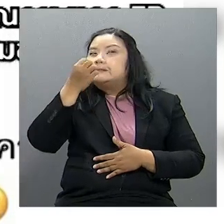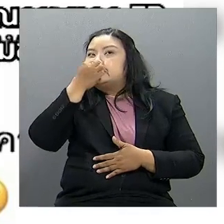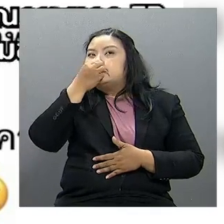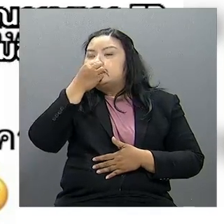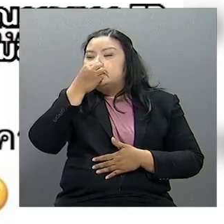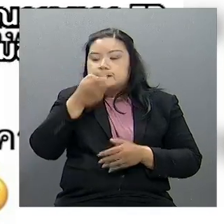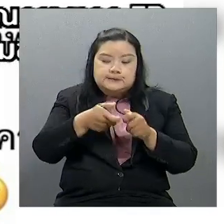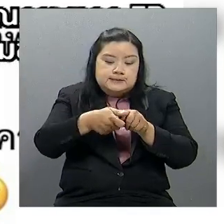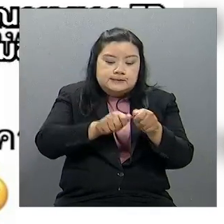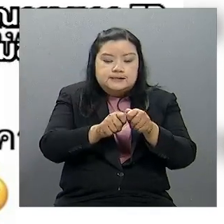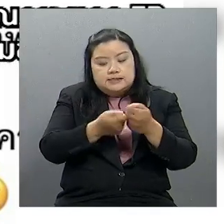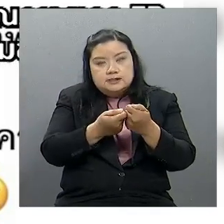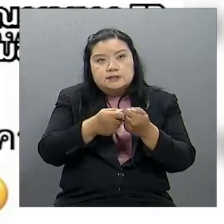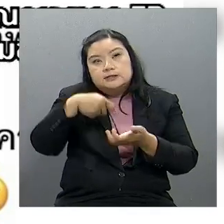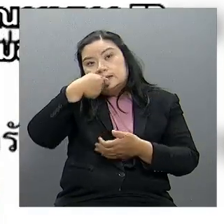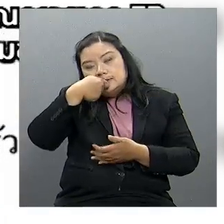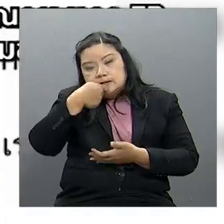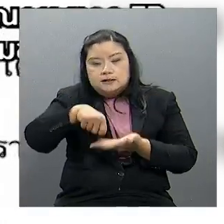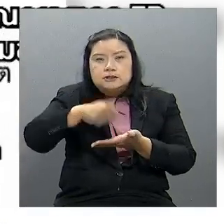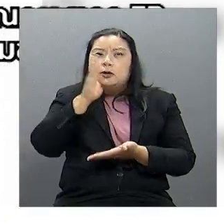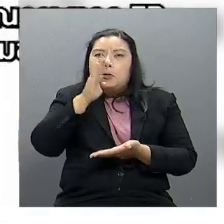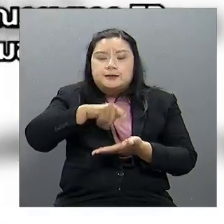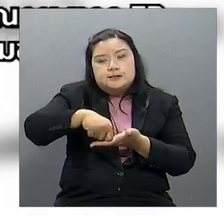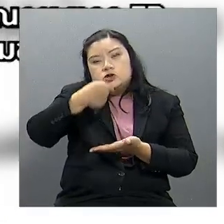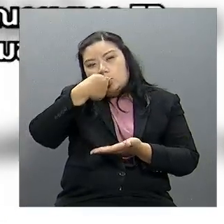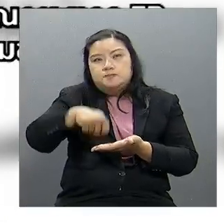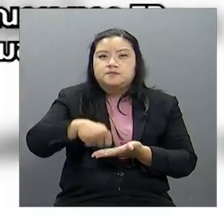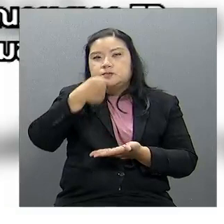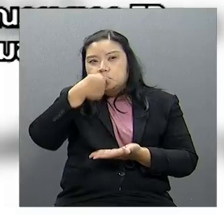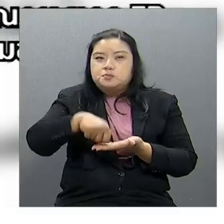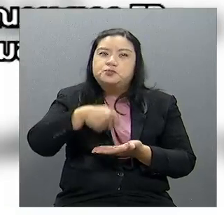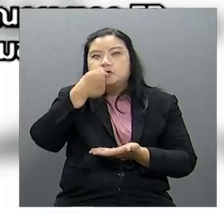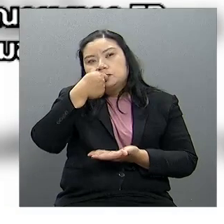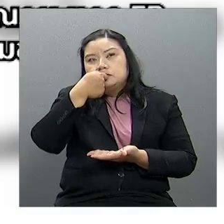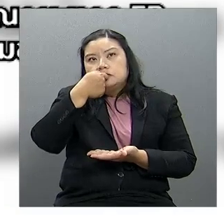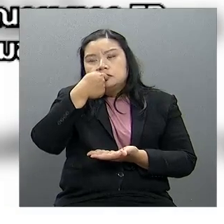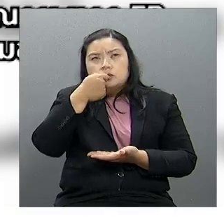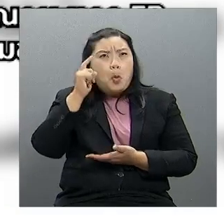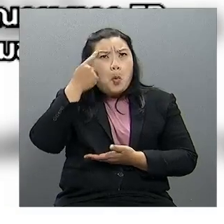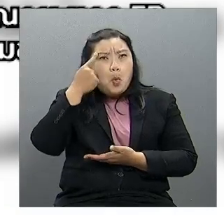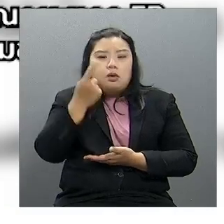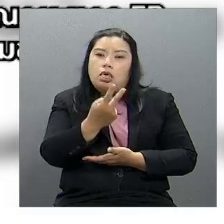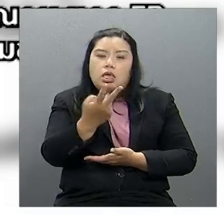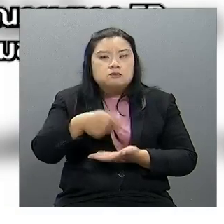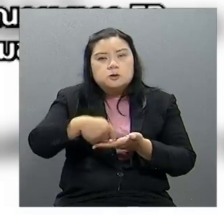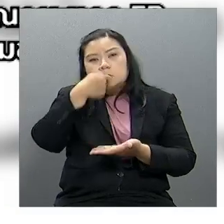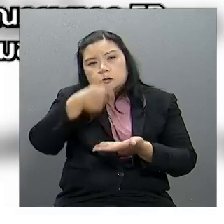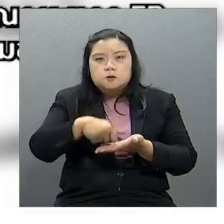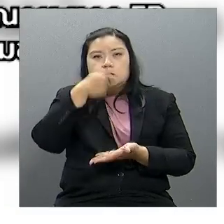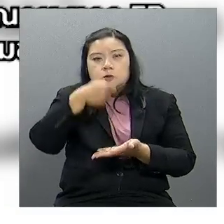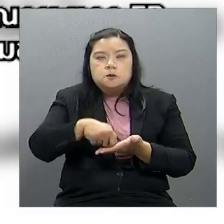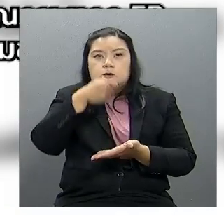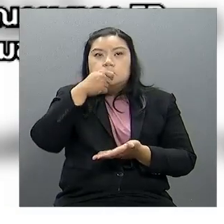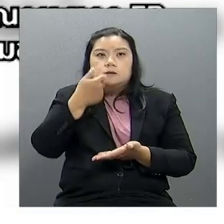จิ้มน้ำพริกโอ้โหอย่างเมามันน่ะกินไปเยอะ ตะกี้กับน้ำกะปิ ไม่รู้ว่ากินไปเยอะแค่ไหนสักพักหนึ่งเริ่มรู้สึกปวดหน่วง